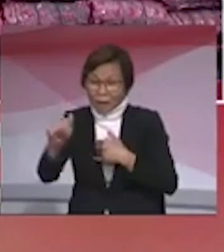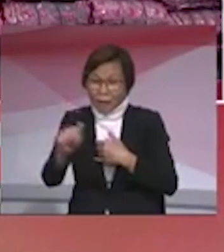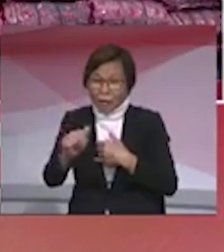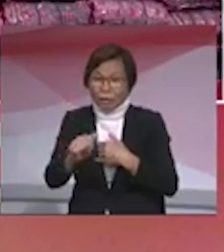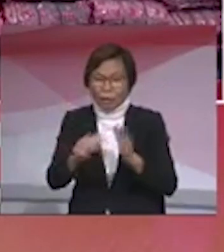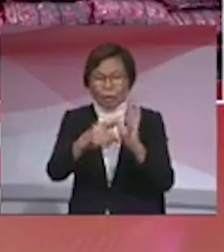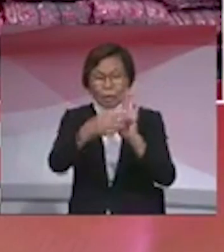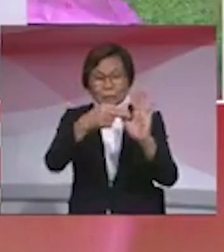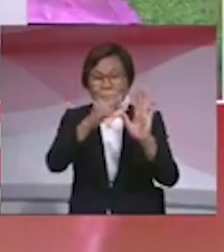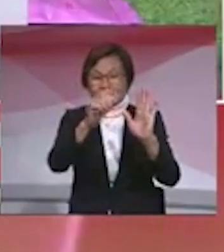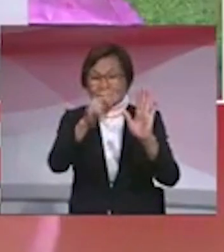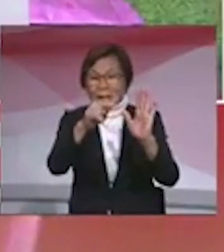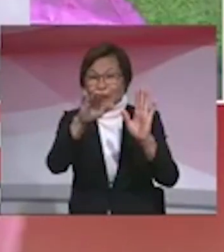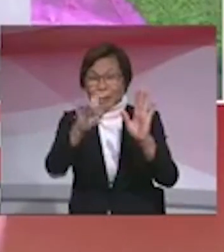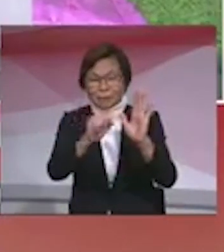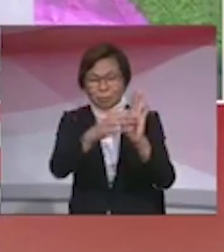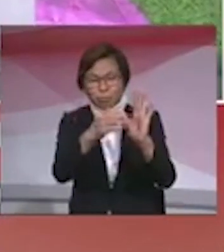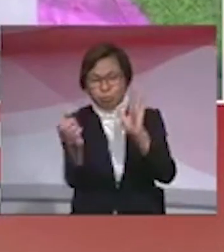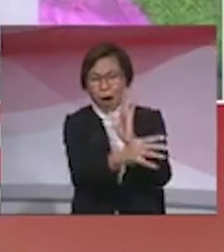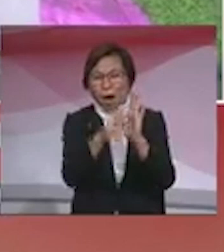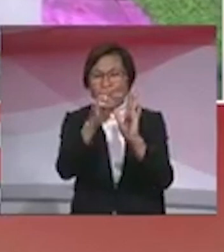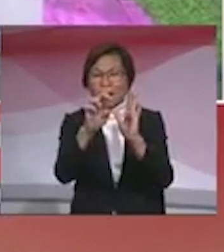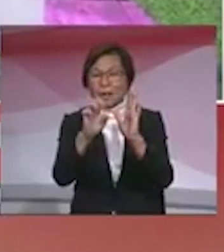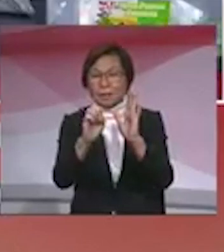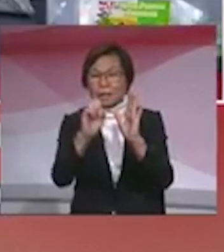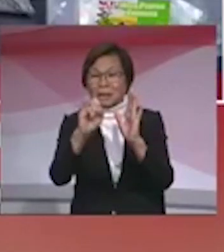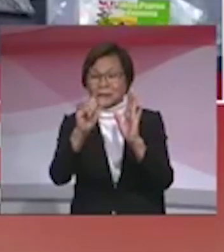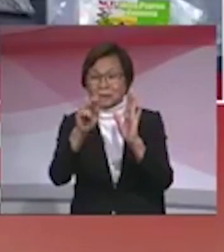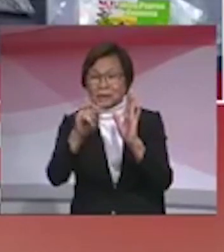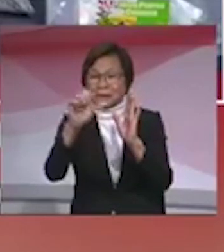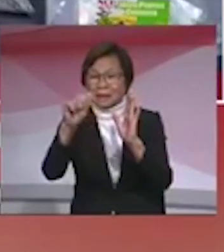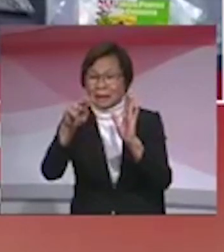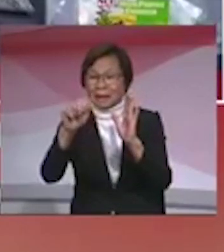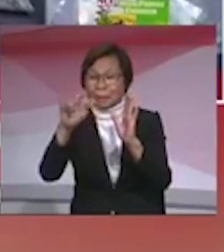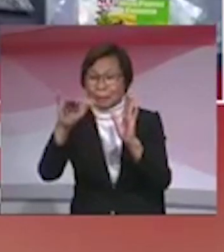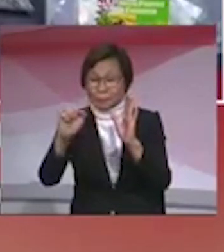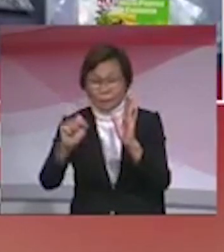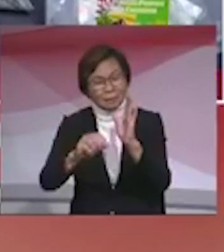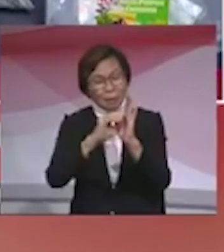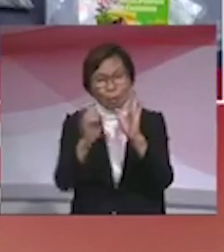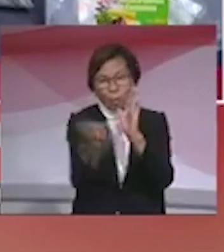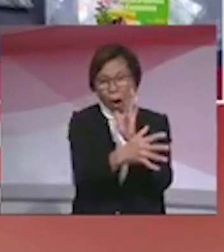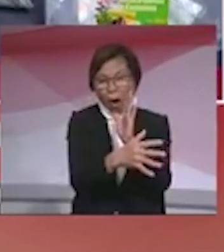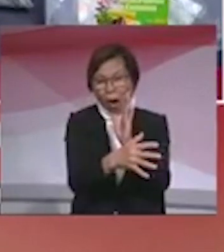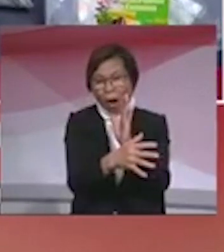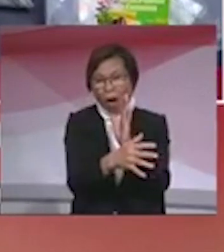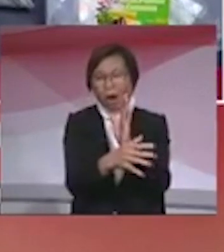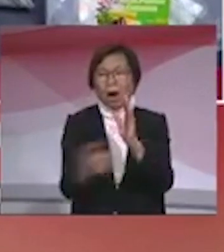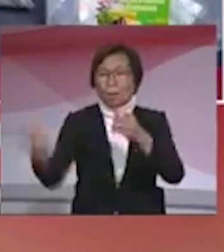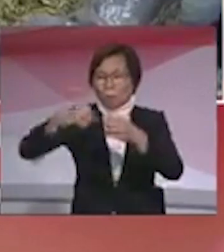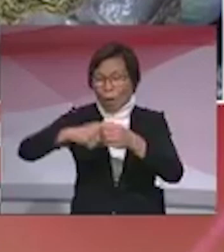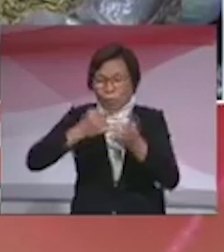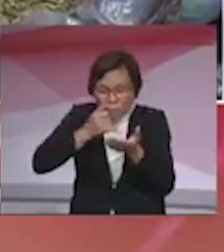canabis dan resin canabis DPD jadwal keempat convention tunggal mengenai